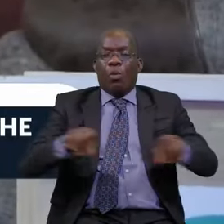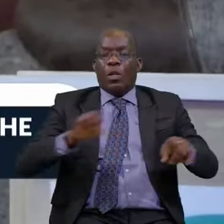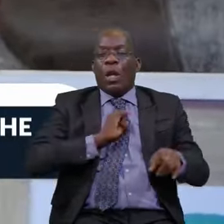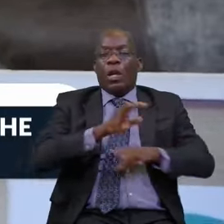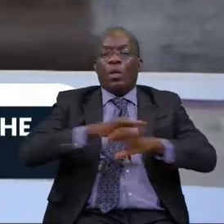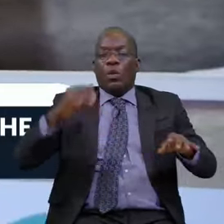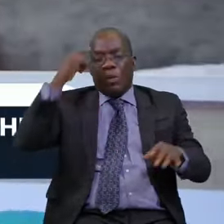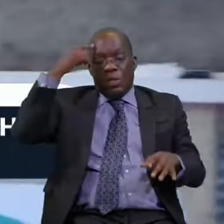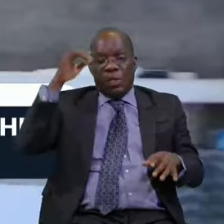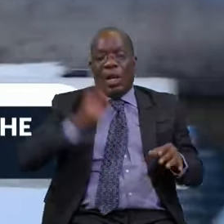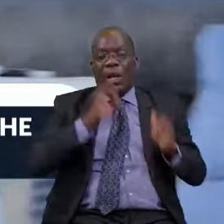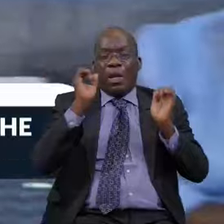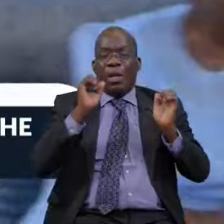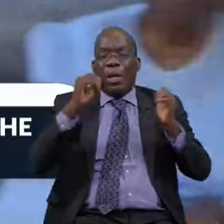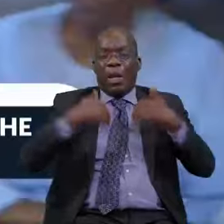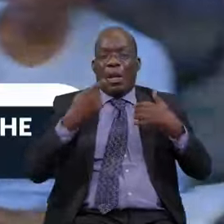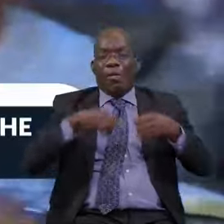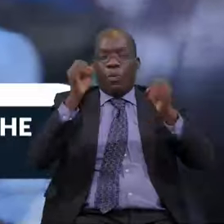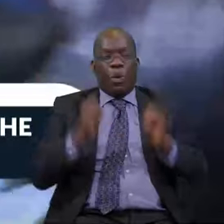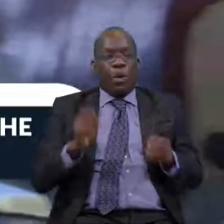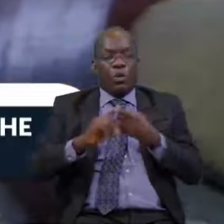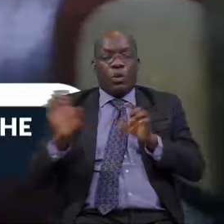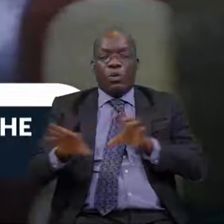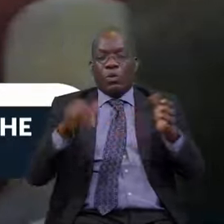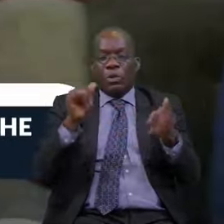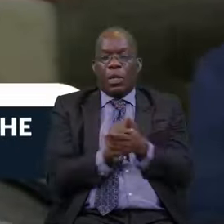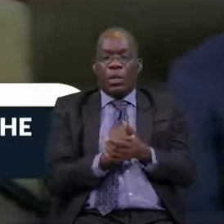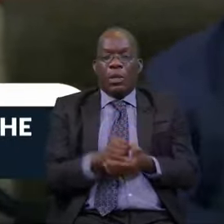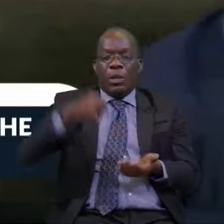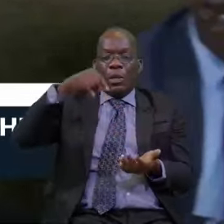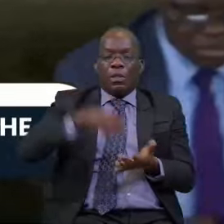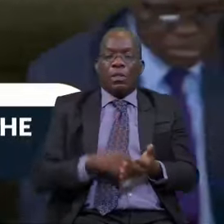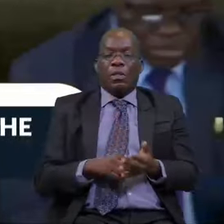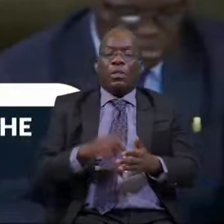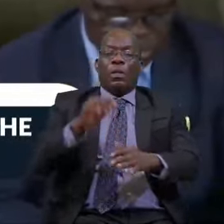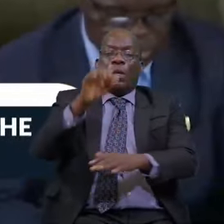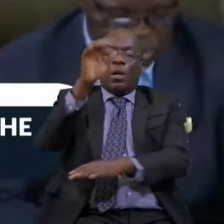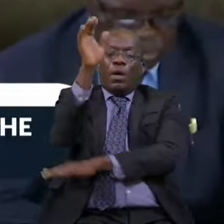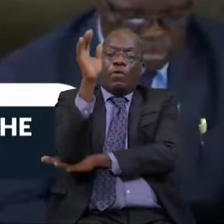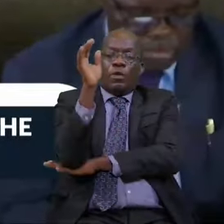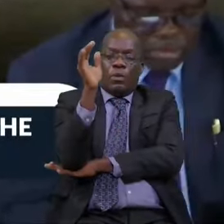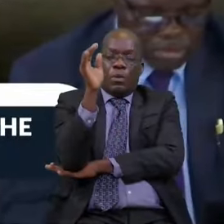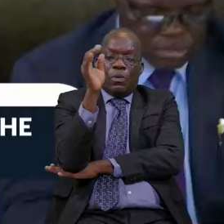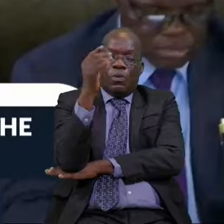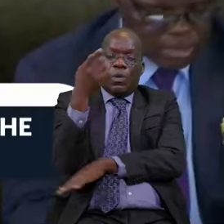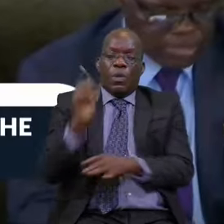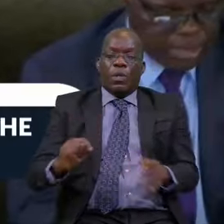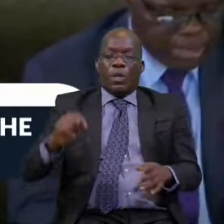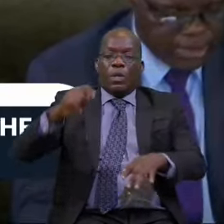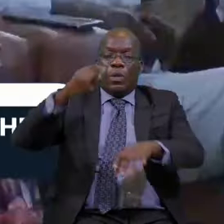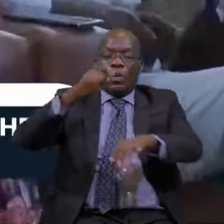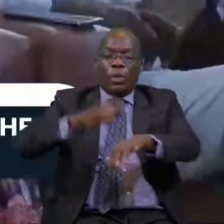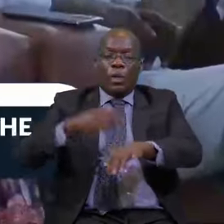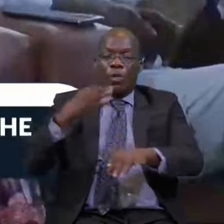pas avoir la force pour faire cela. Mais cet après-midi, c'est le moment